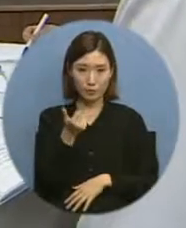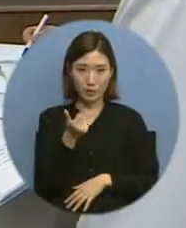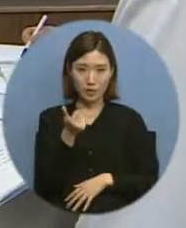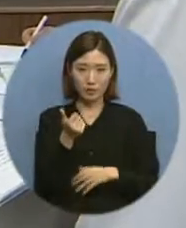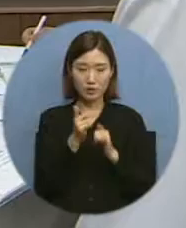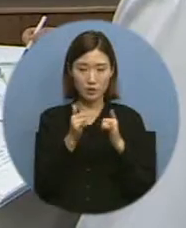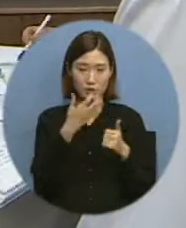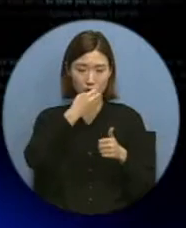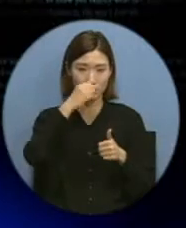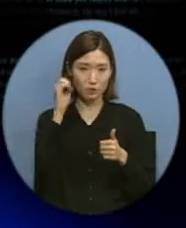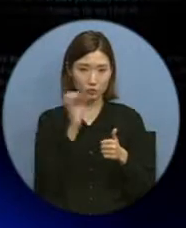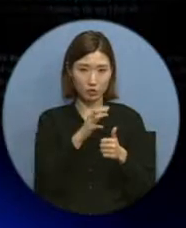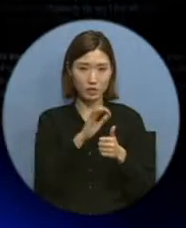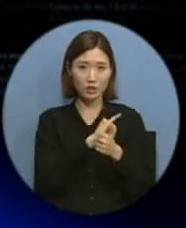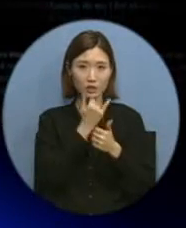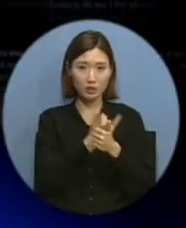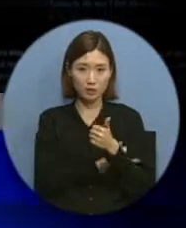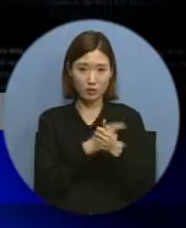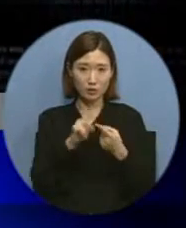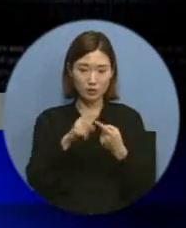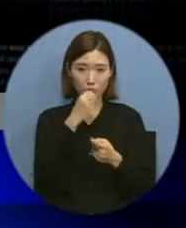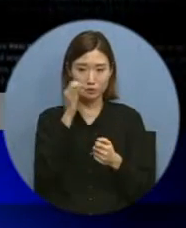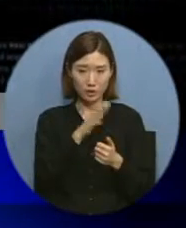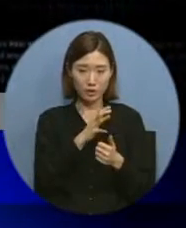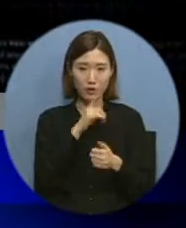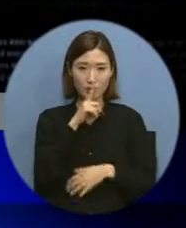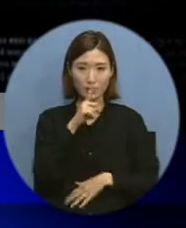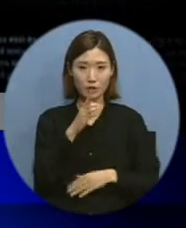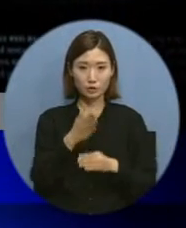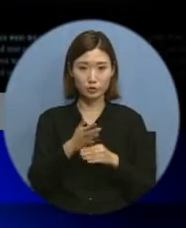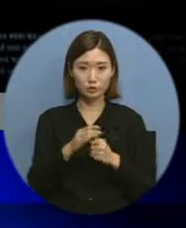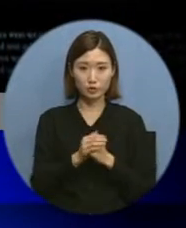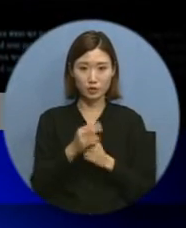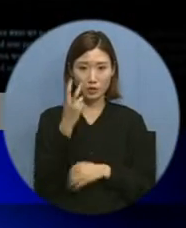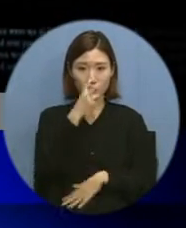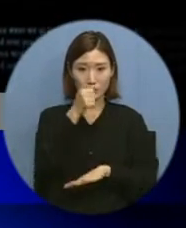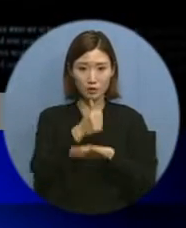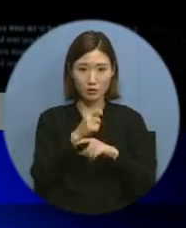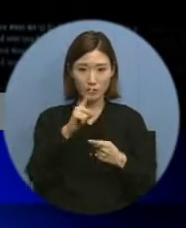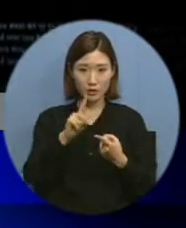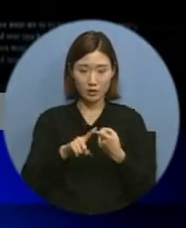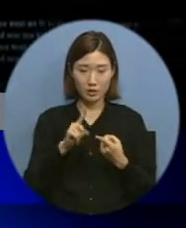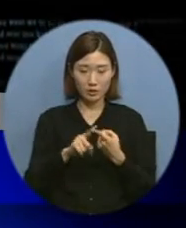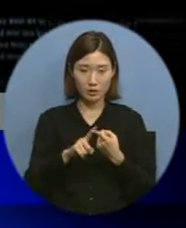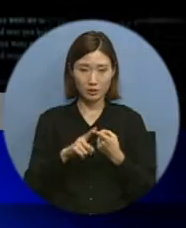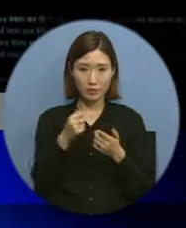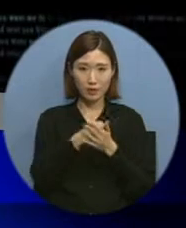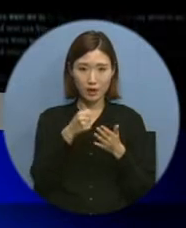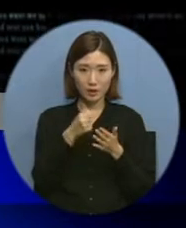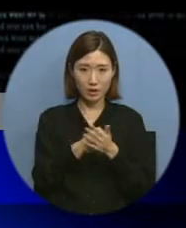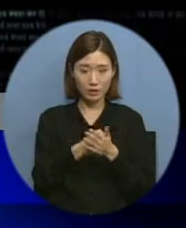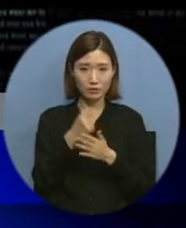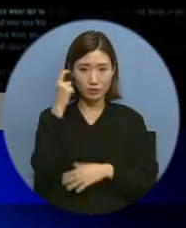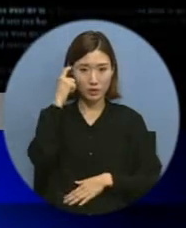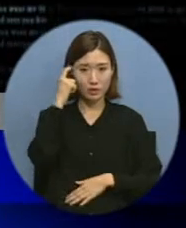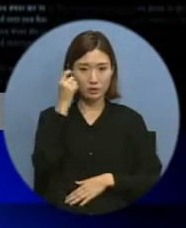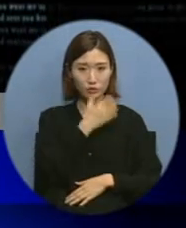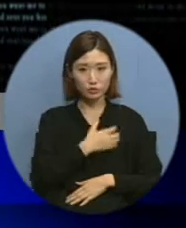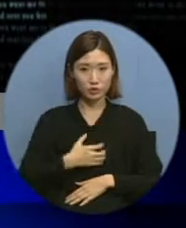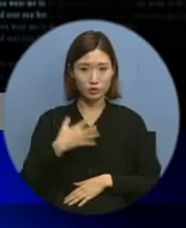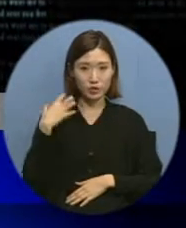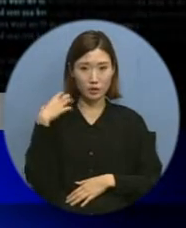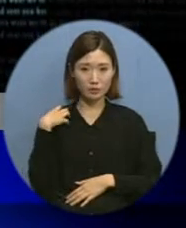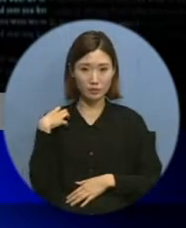반발하고 있습니다. 이 감사 결과에 대해서 유감이고 어쨌든 구청장이 책임자들 사안에 대해서 네.